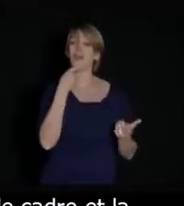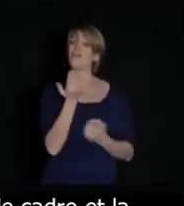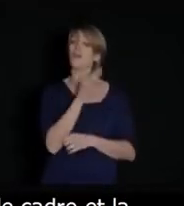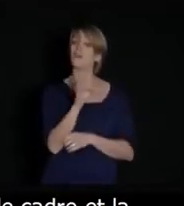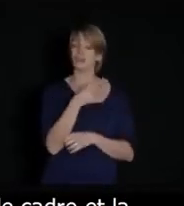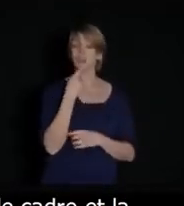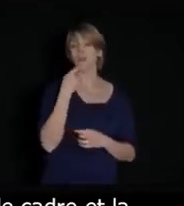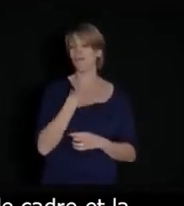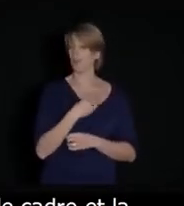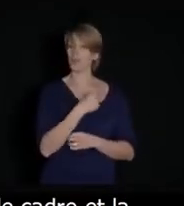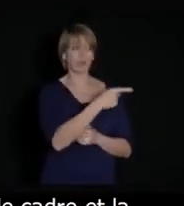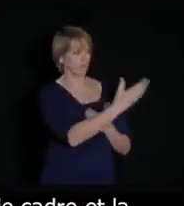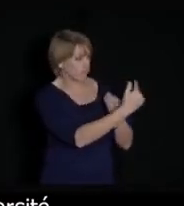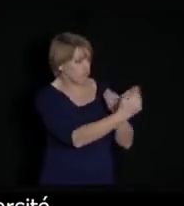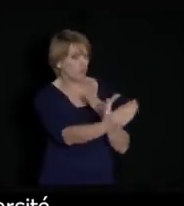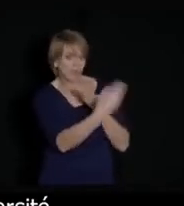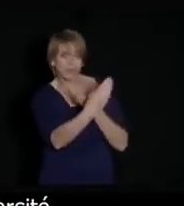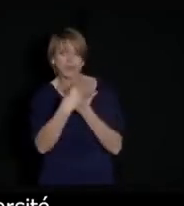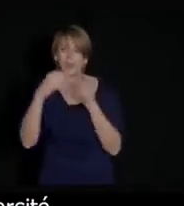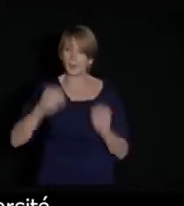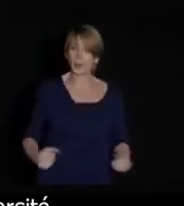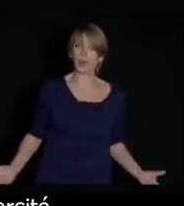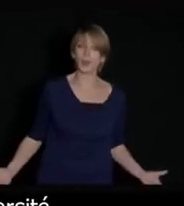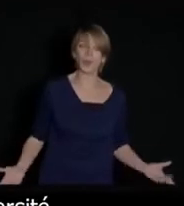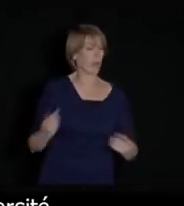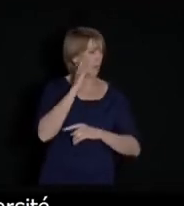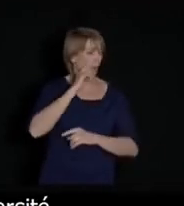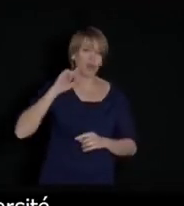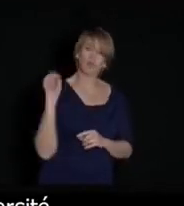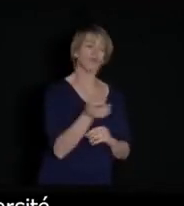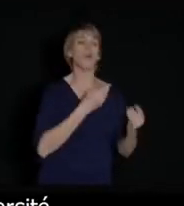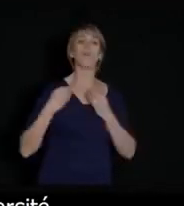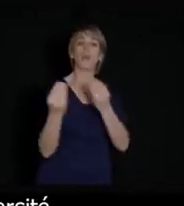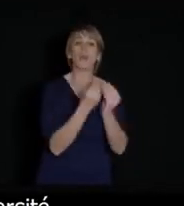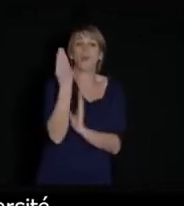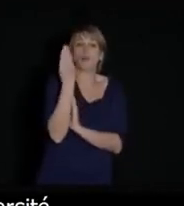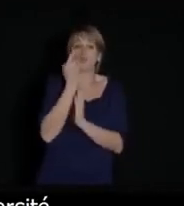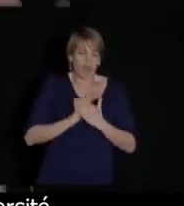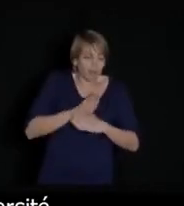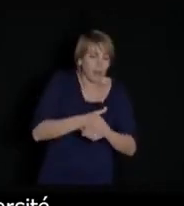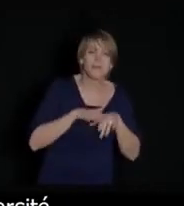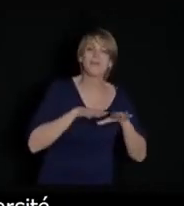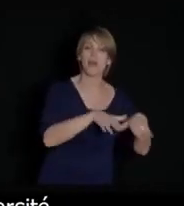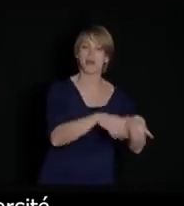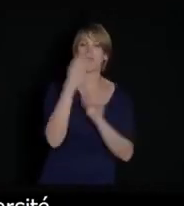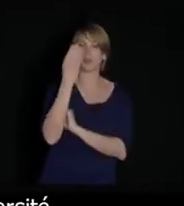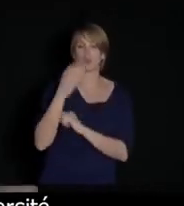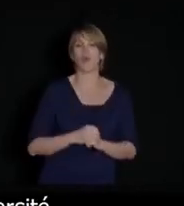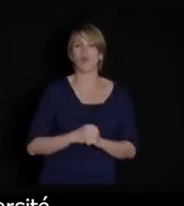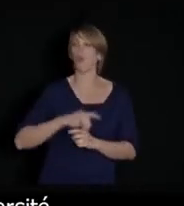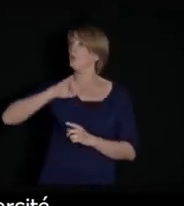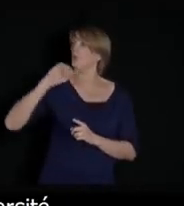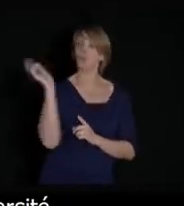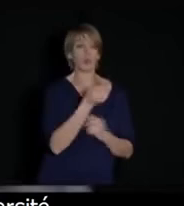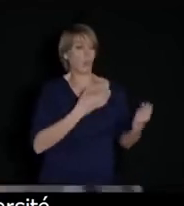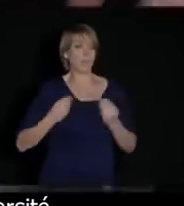veulent participer avec nous, et notamment les pays francophones, au développement de ces activités. Parce que tous les peuples du monde ont besoin d'un accès